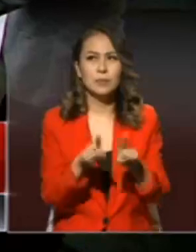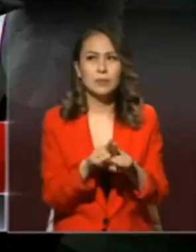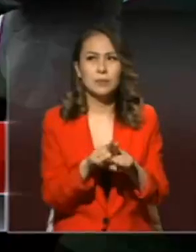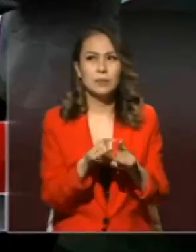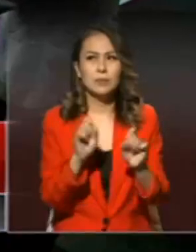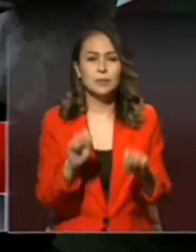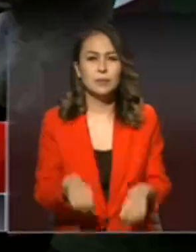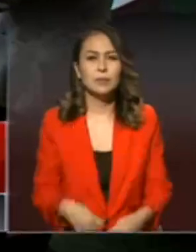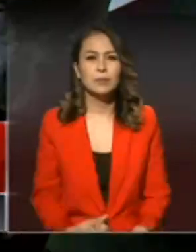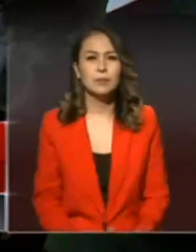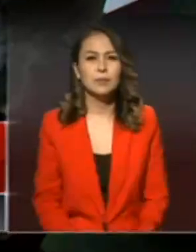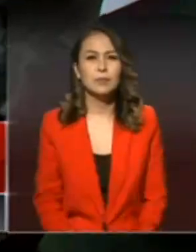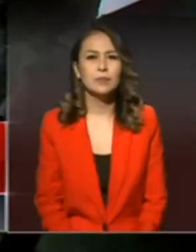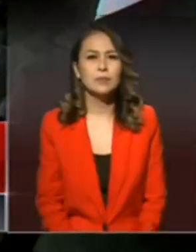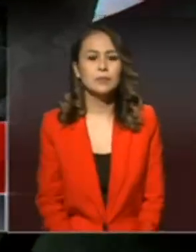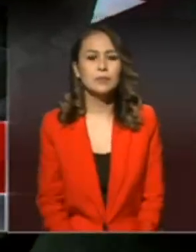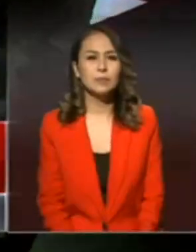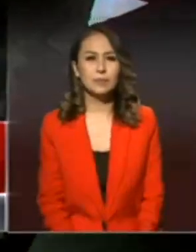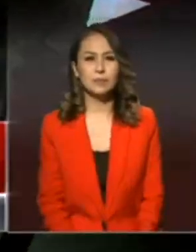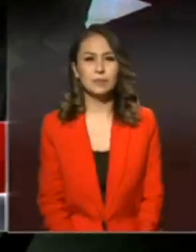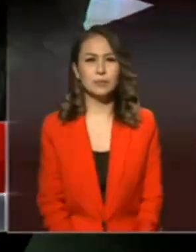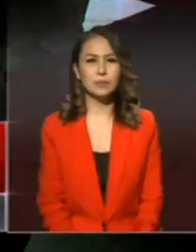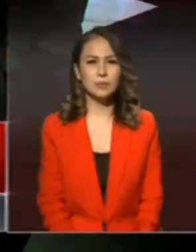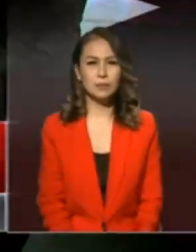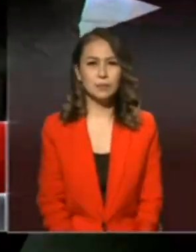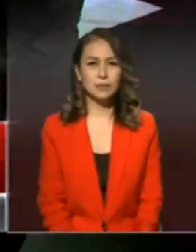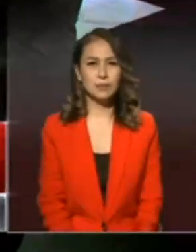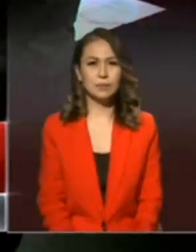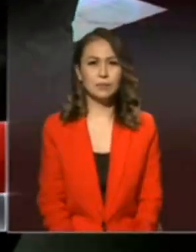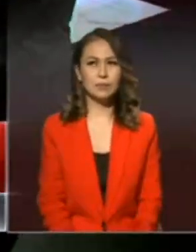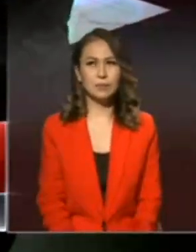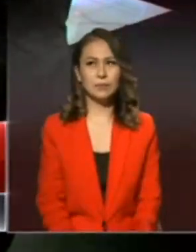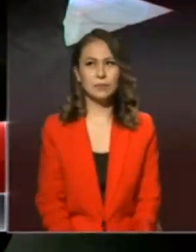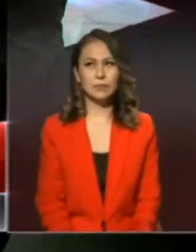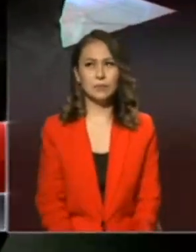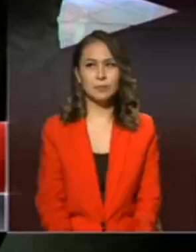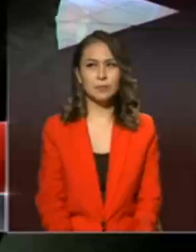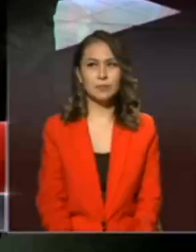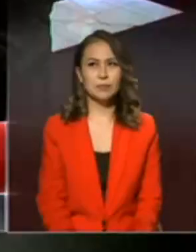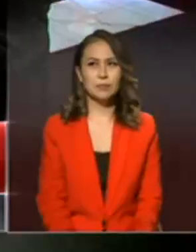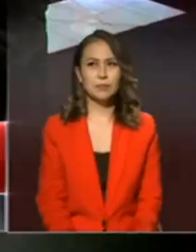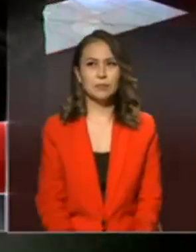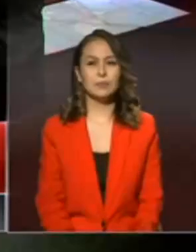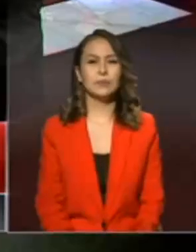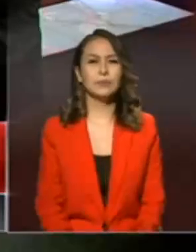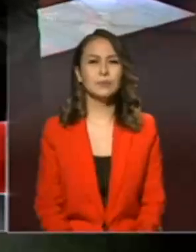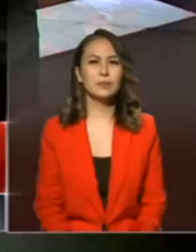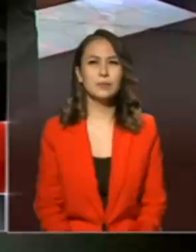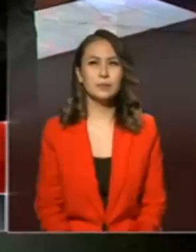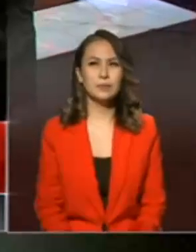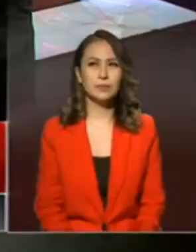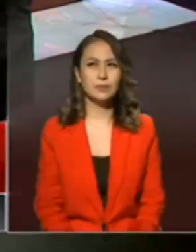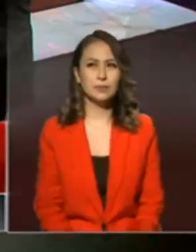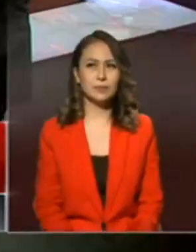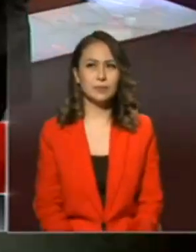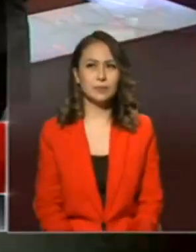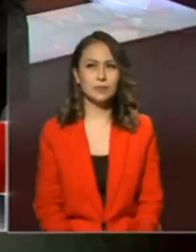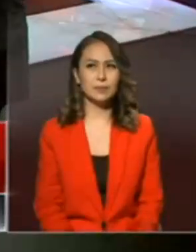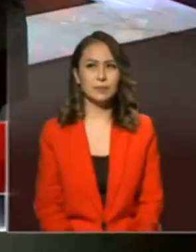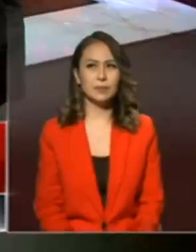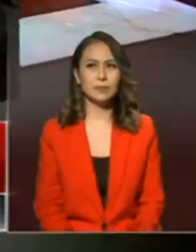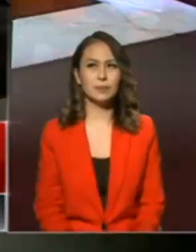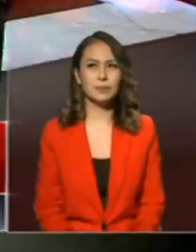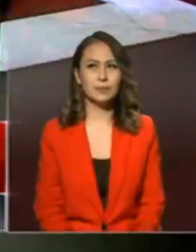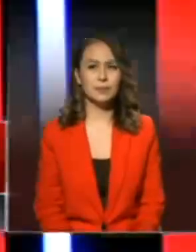Дұрыс айтады, қылмыс көбейіп кетеді. Сату. Сату